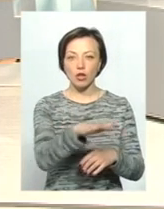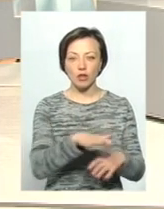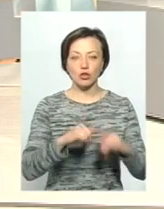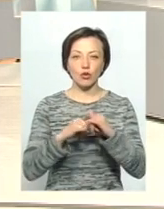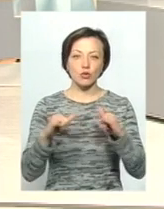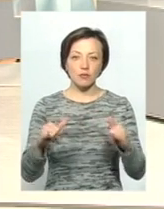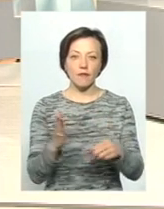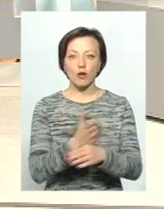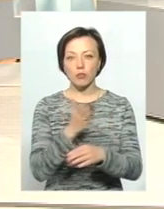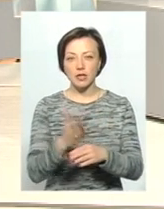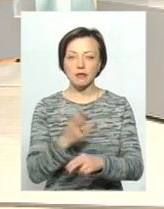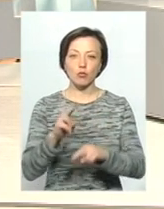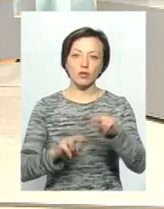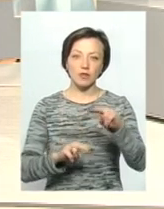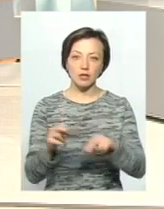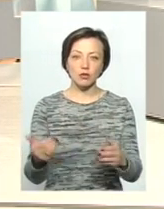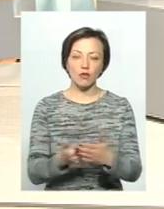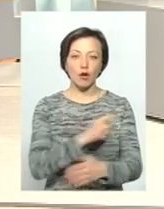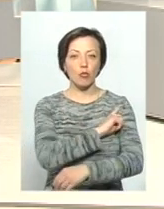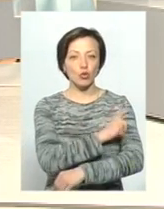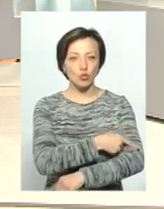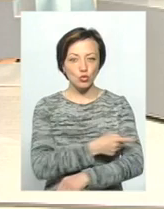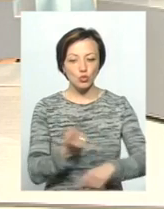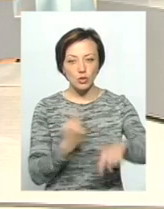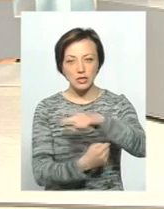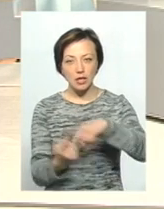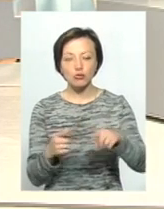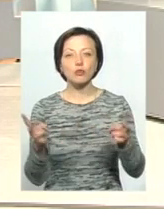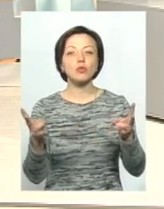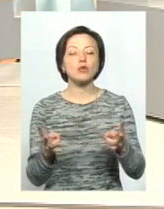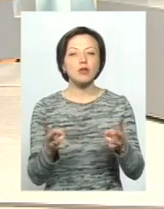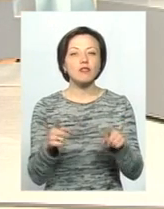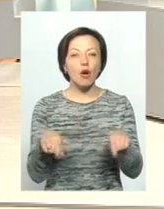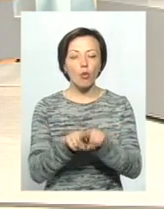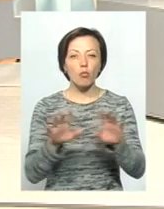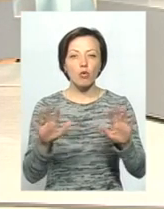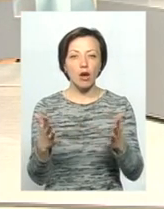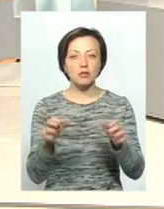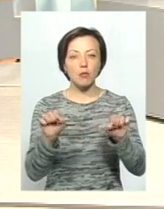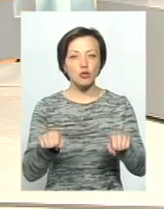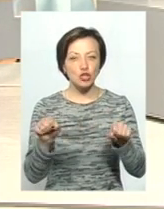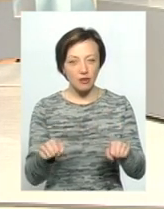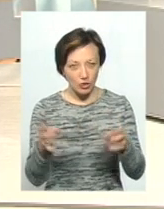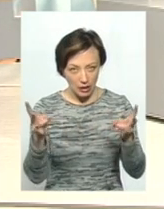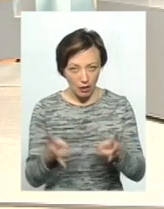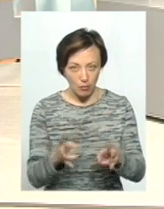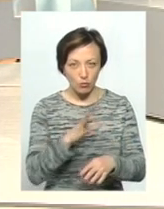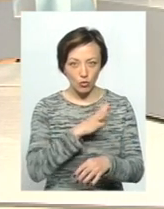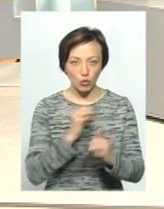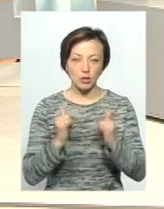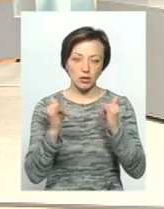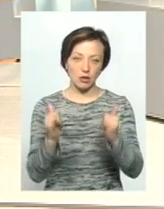розвитку виробництва, для будівництва нових потужностей? І що в такому разі, можливо, треба було б